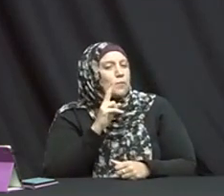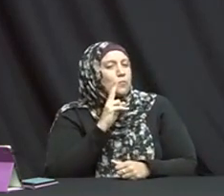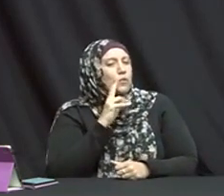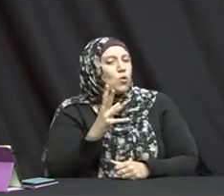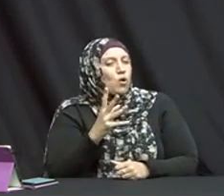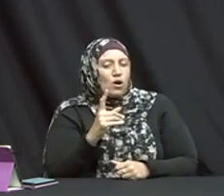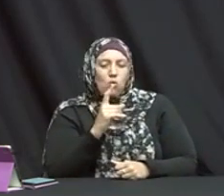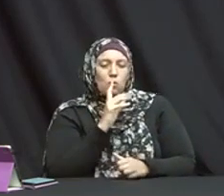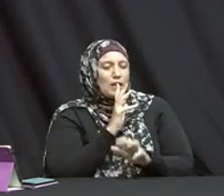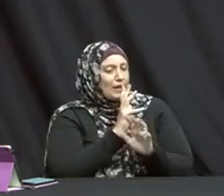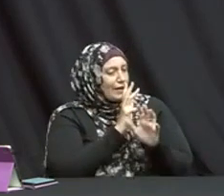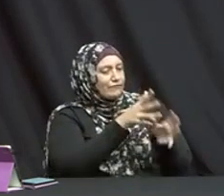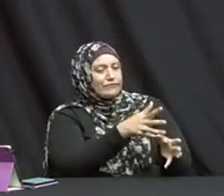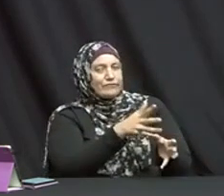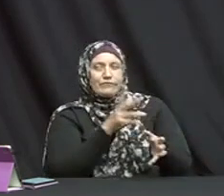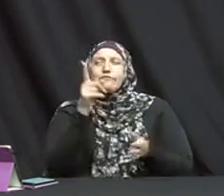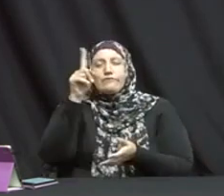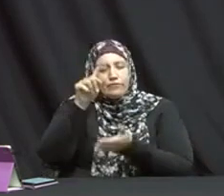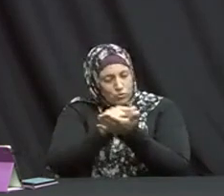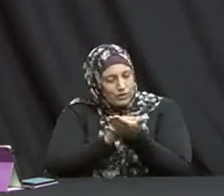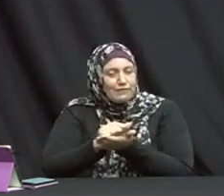زكاها